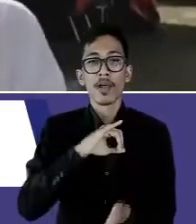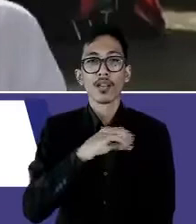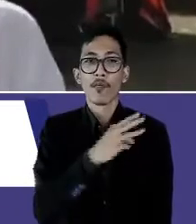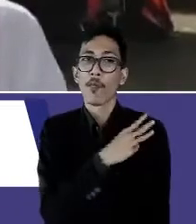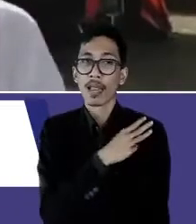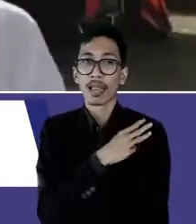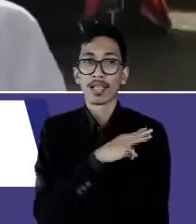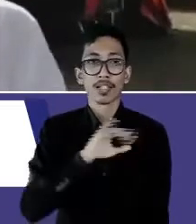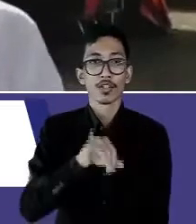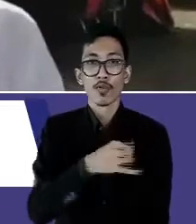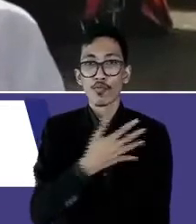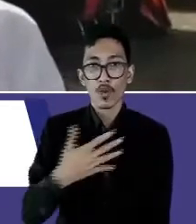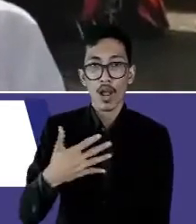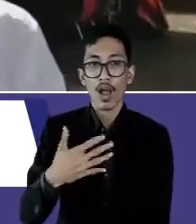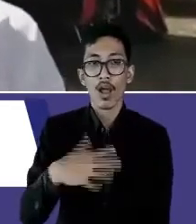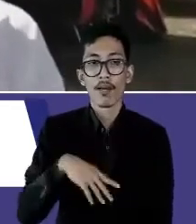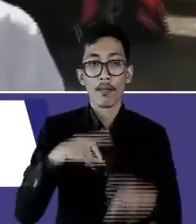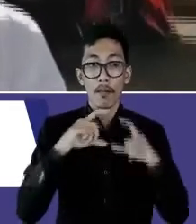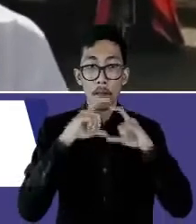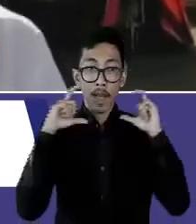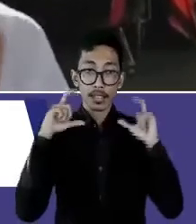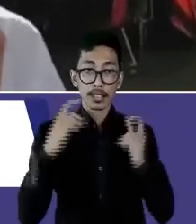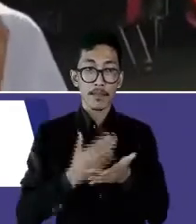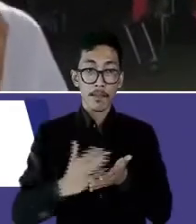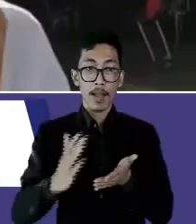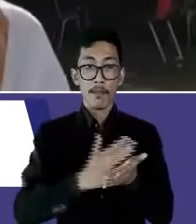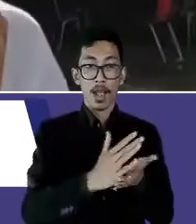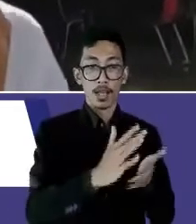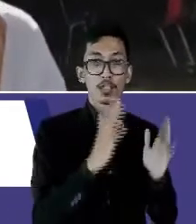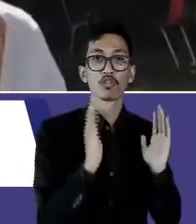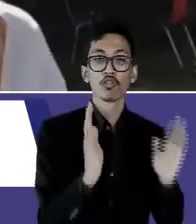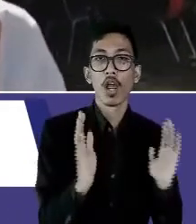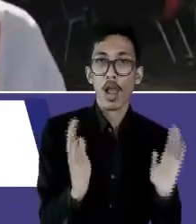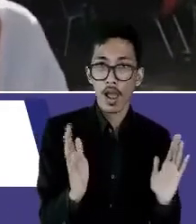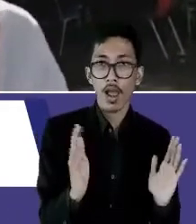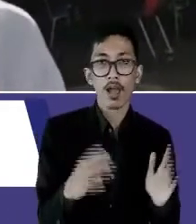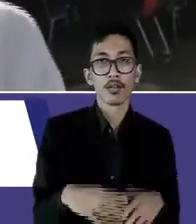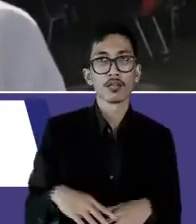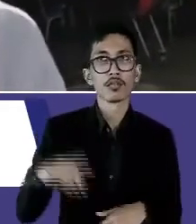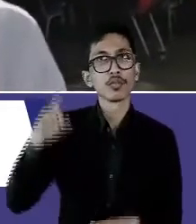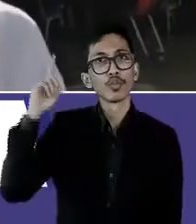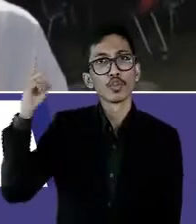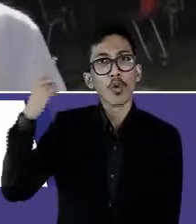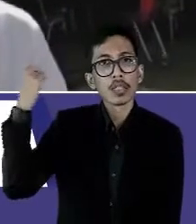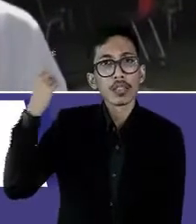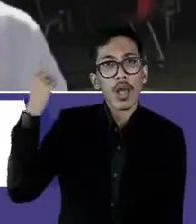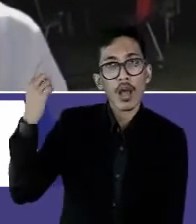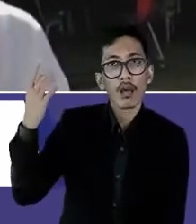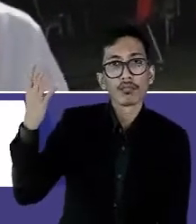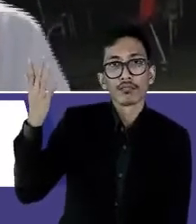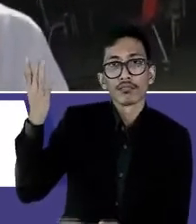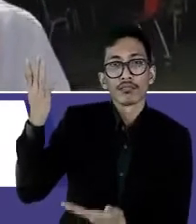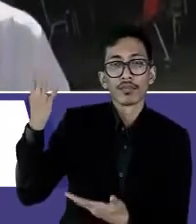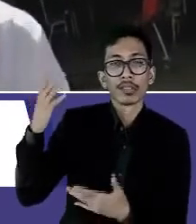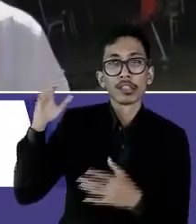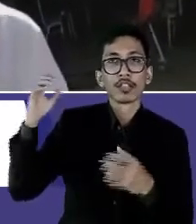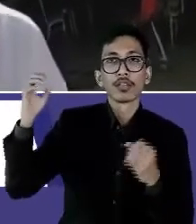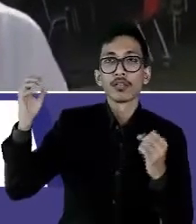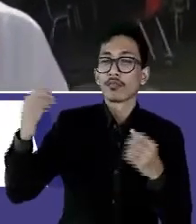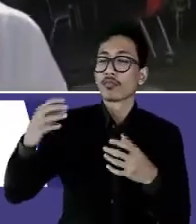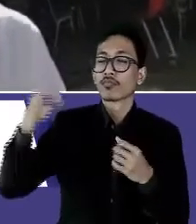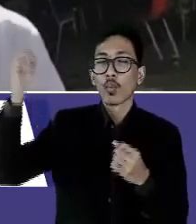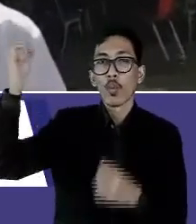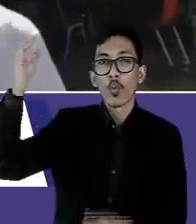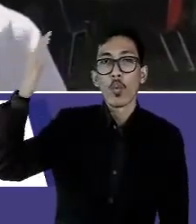itu sudah habis selesai pembagian masker gitu ya Pak, karena hari ini cuaca sebenarnya baru saja cerah,